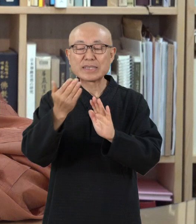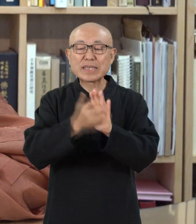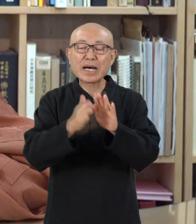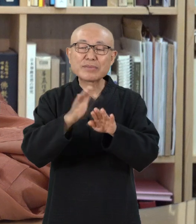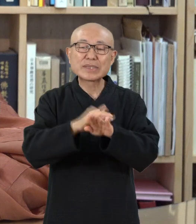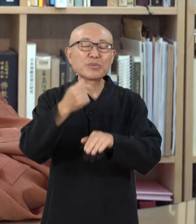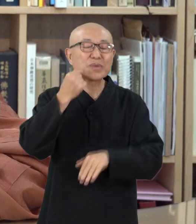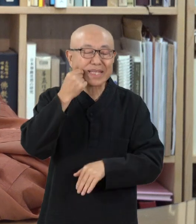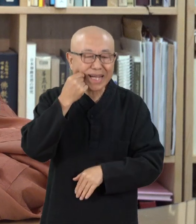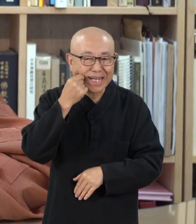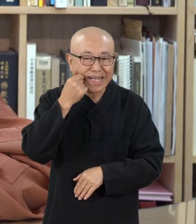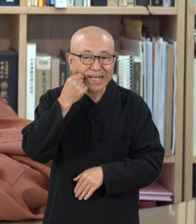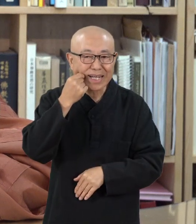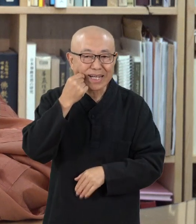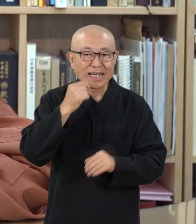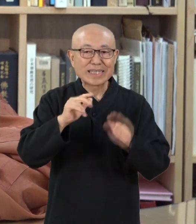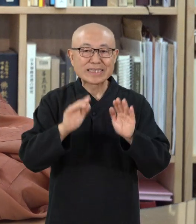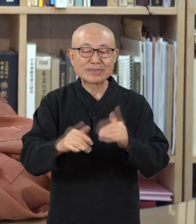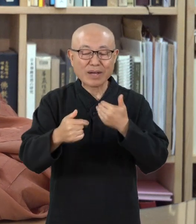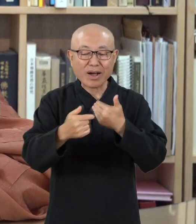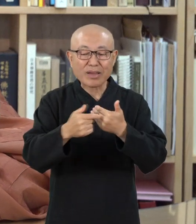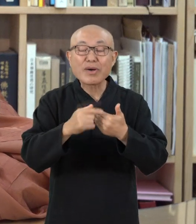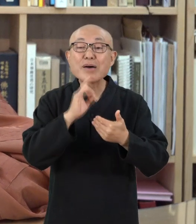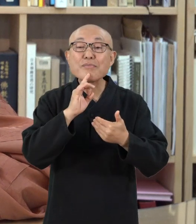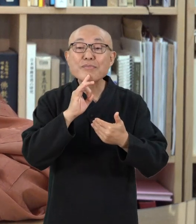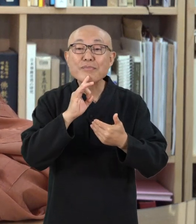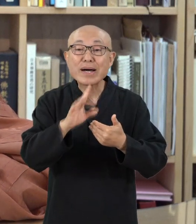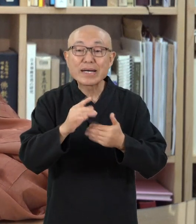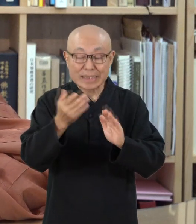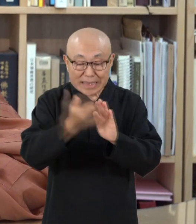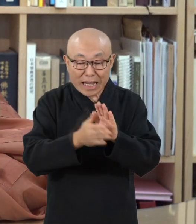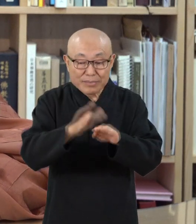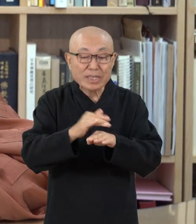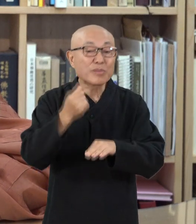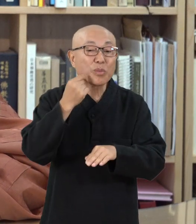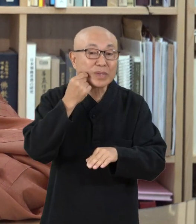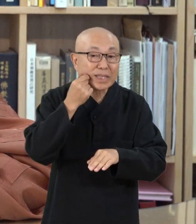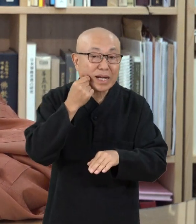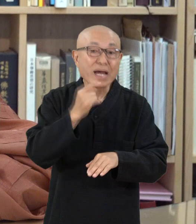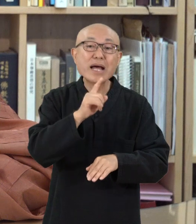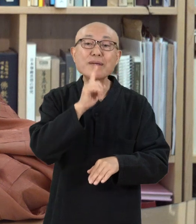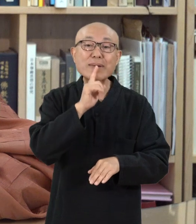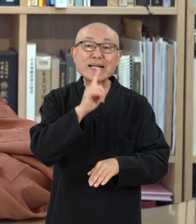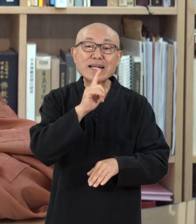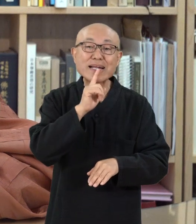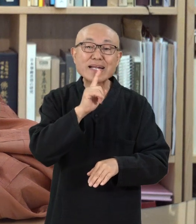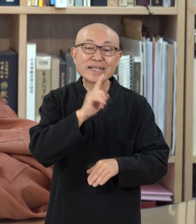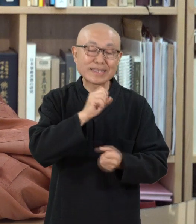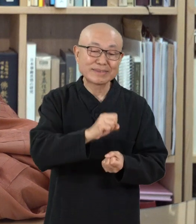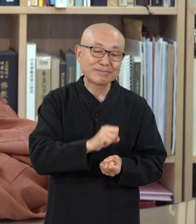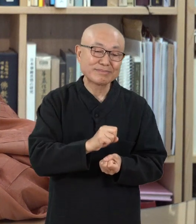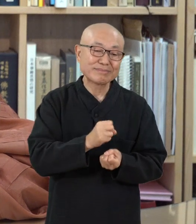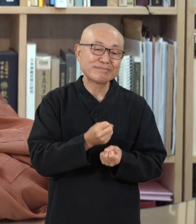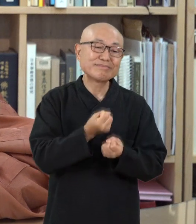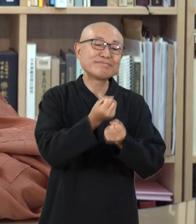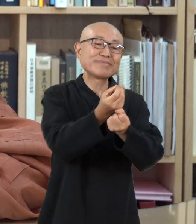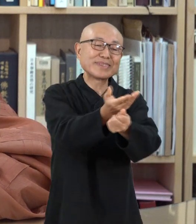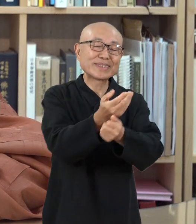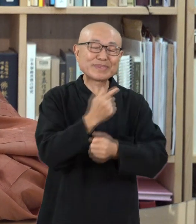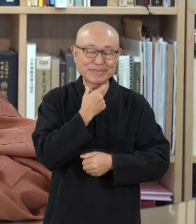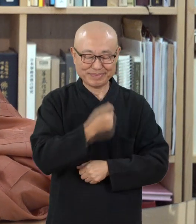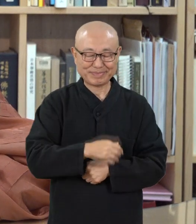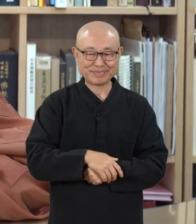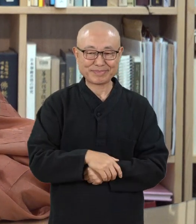못하다. 지금 단순히 말씀드리면 자비롭지 못하다, 이 한 말씀을 해드리고 싶은 것이죠. 그리고